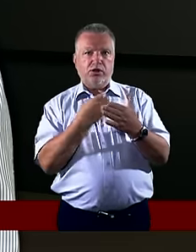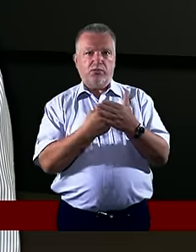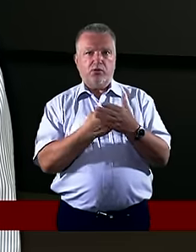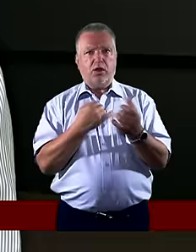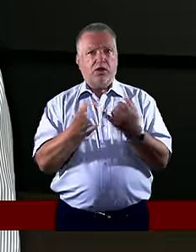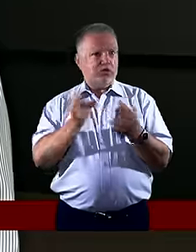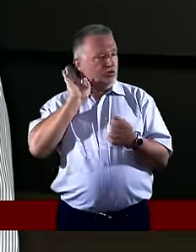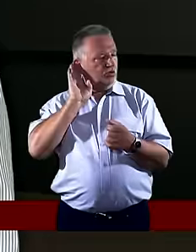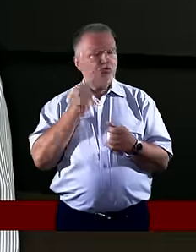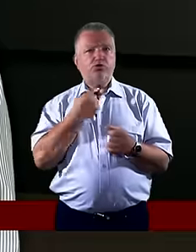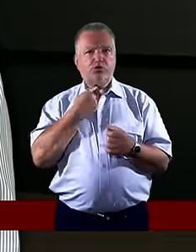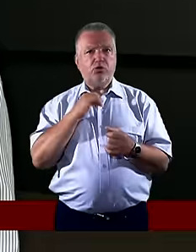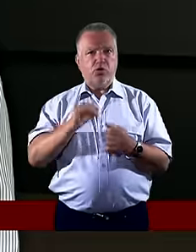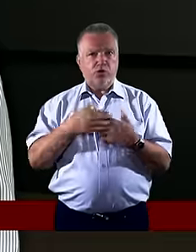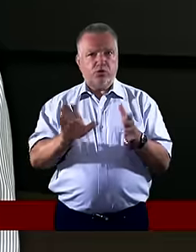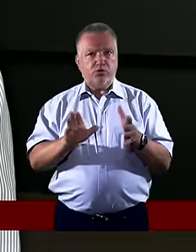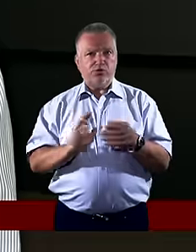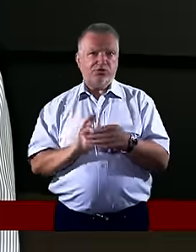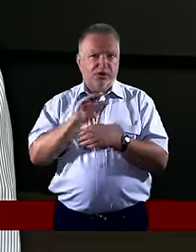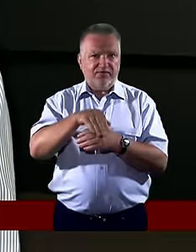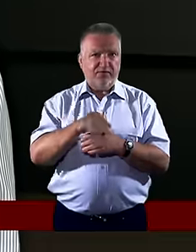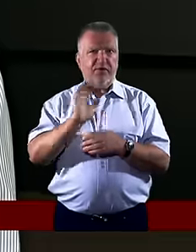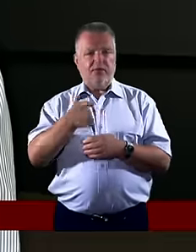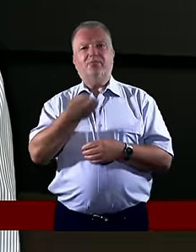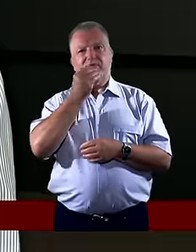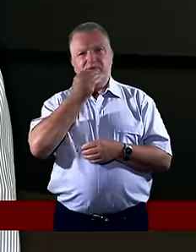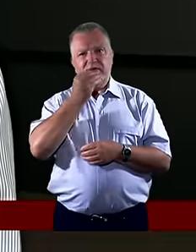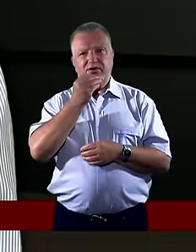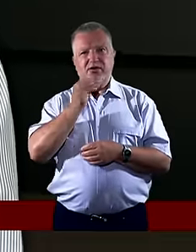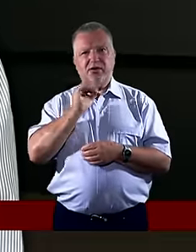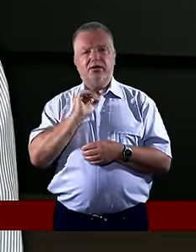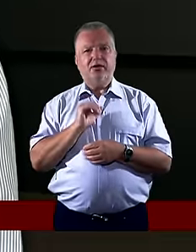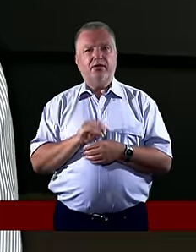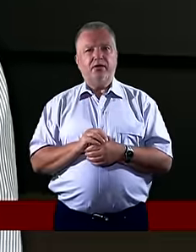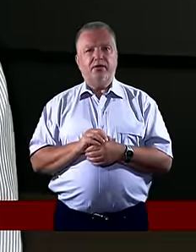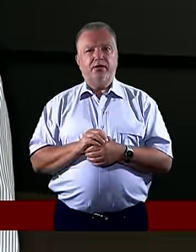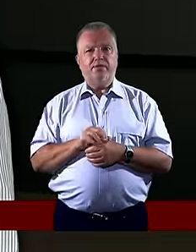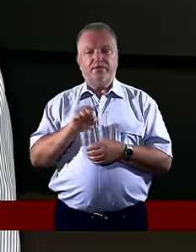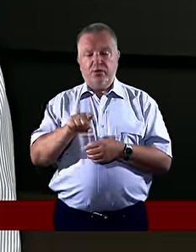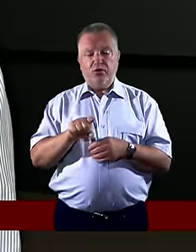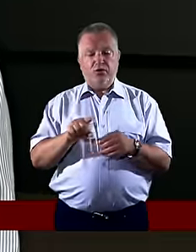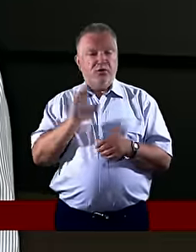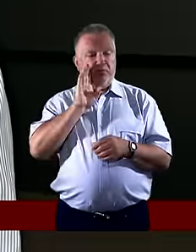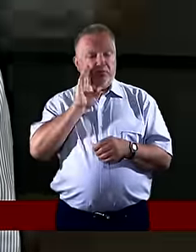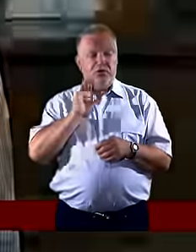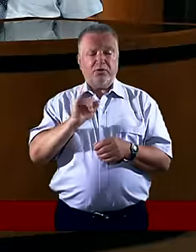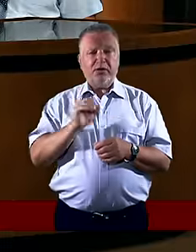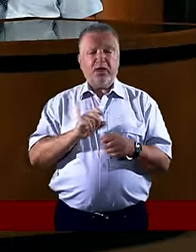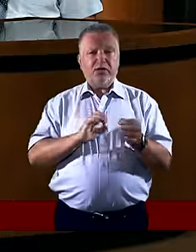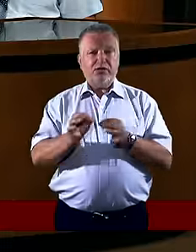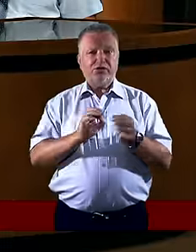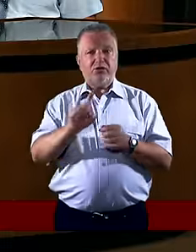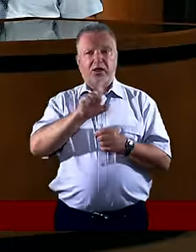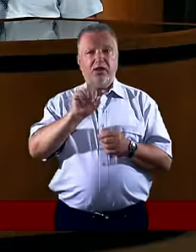kołaczę. Jeśli ktoś usłyszy głos mój i otworzy drzwi, wstąpię do niego. Będę z nim wieczerzał, a on ze mną. Wiecie, to jak historia